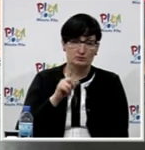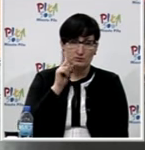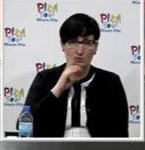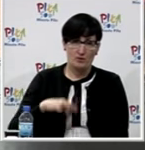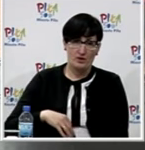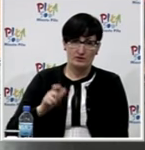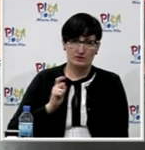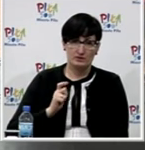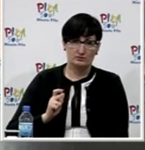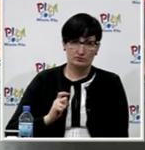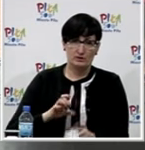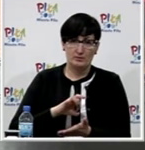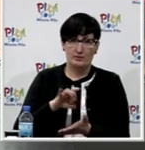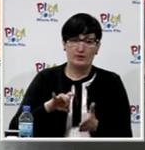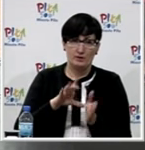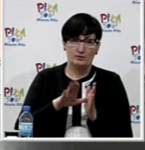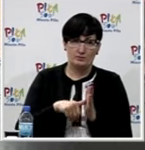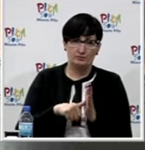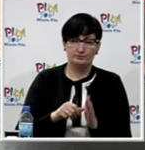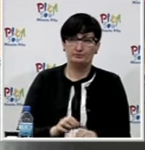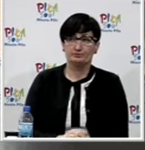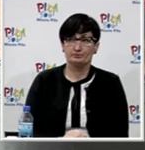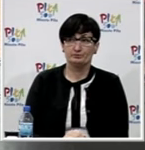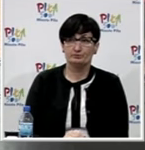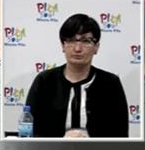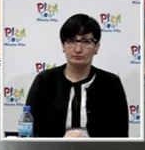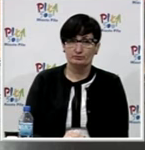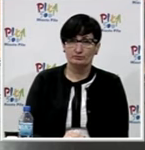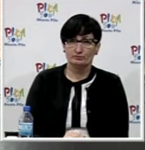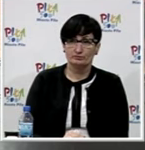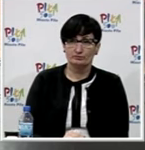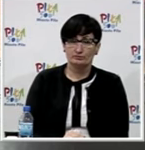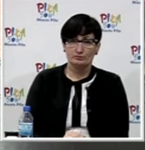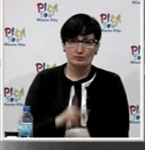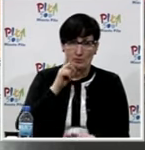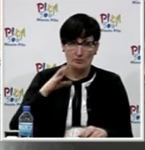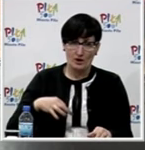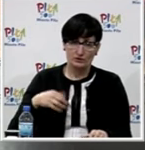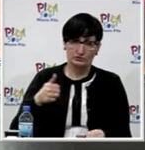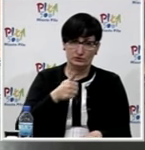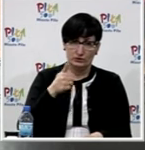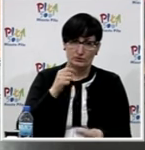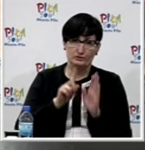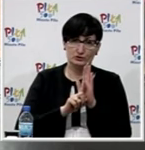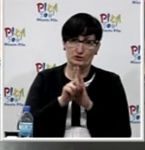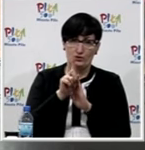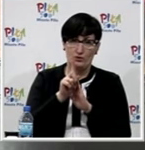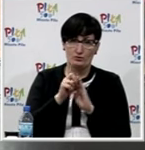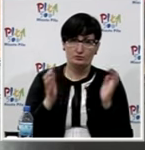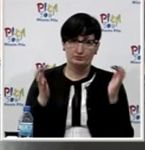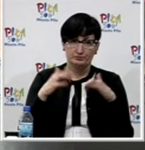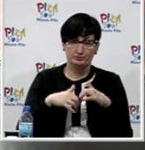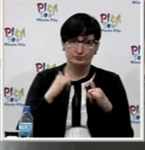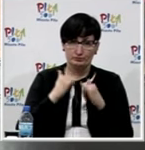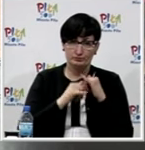gminy Piła pan Roman Szarzyński. Bardzo proszę, panie sekretarzu. Panie przewodniczący, Wysoka Rado, jeśli państwo pozwolicie,